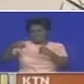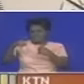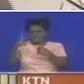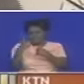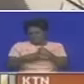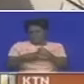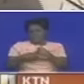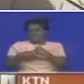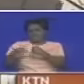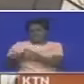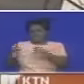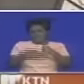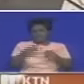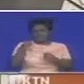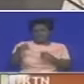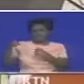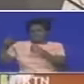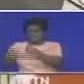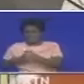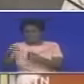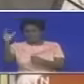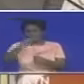76.6%, which is